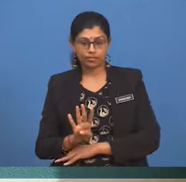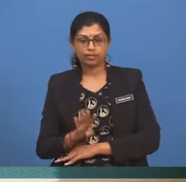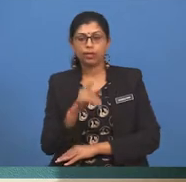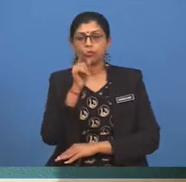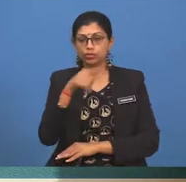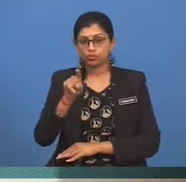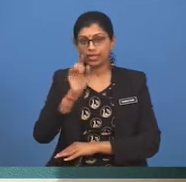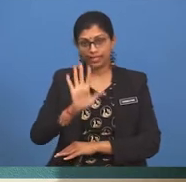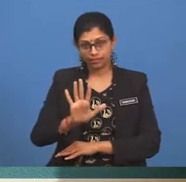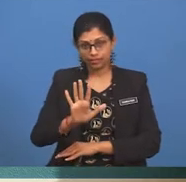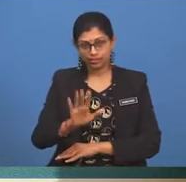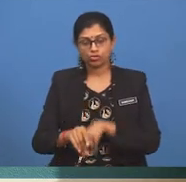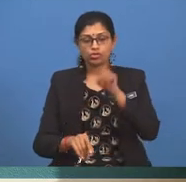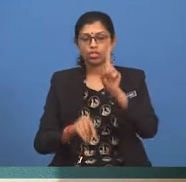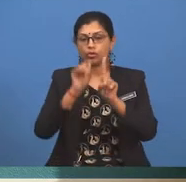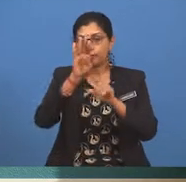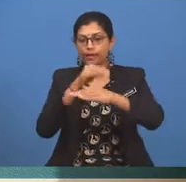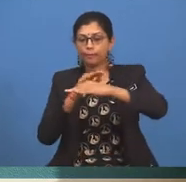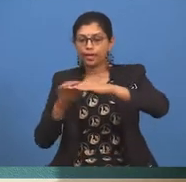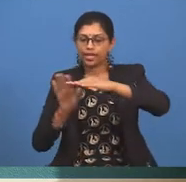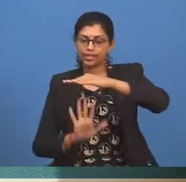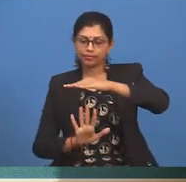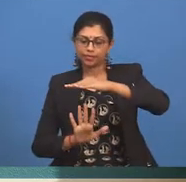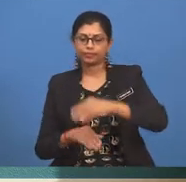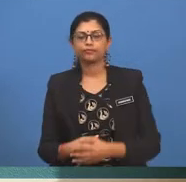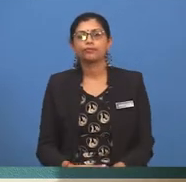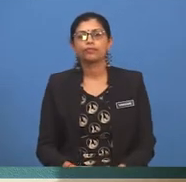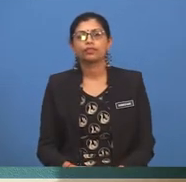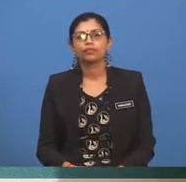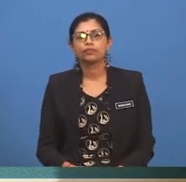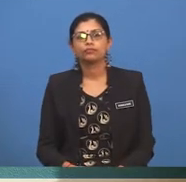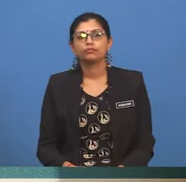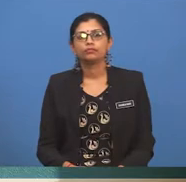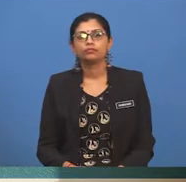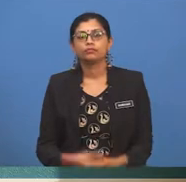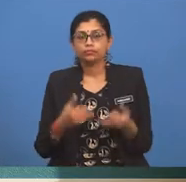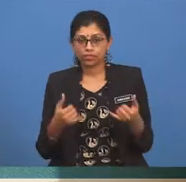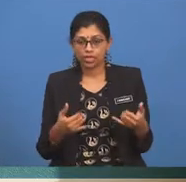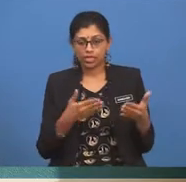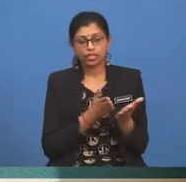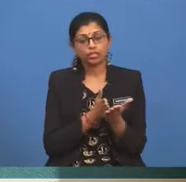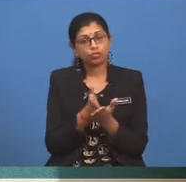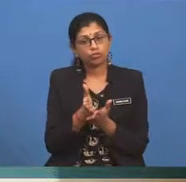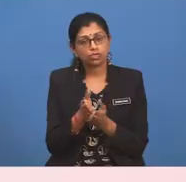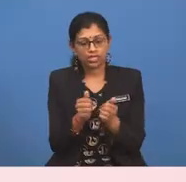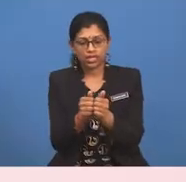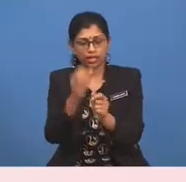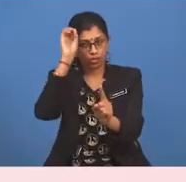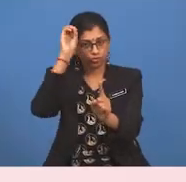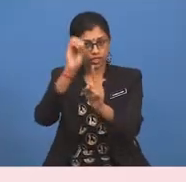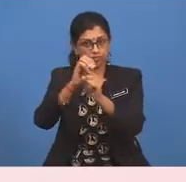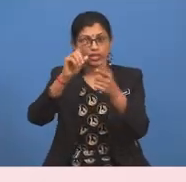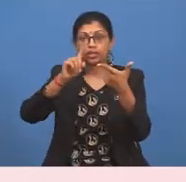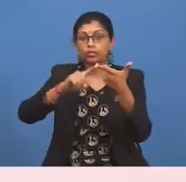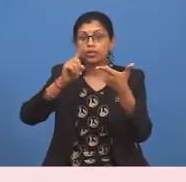Seterusnya, cikgu akan teruskan dengan objektif kita yang kedua,